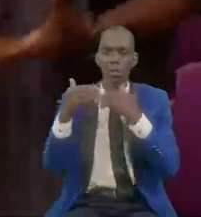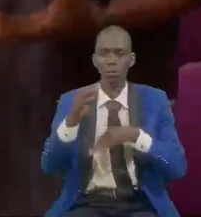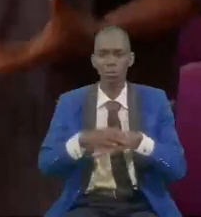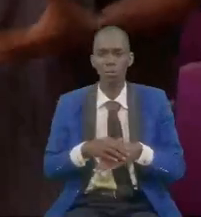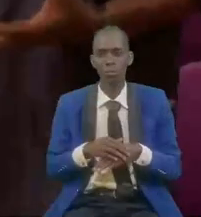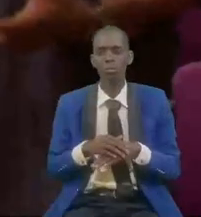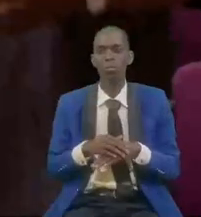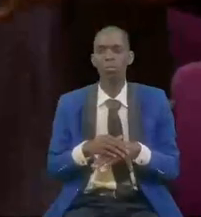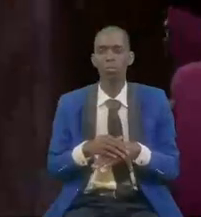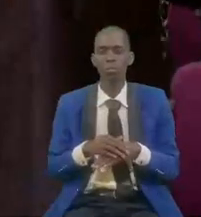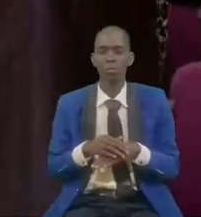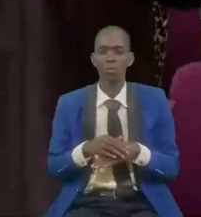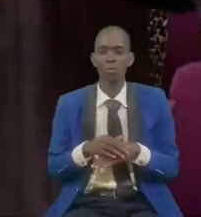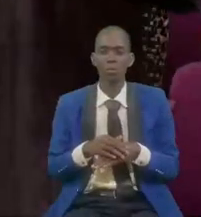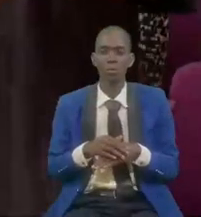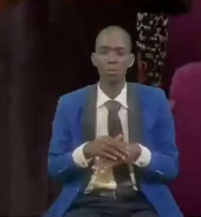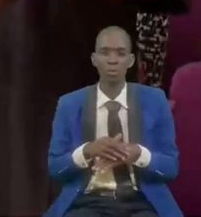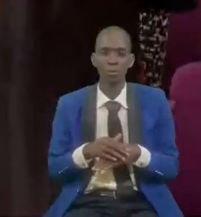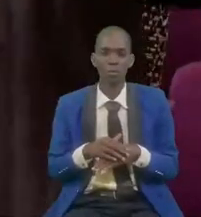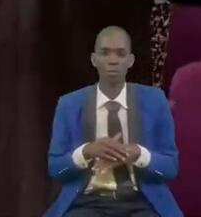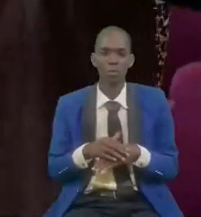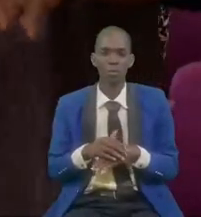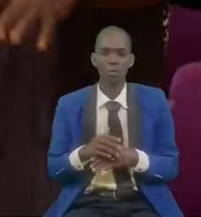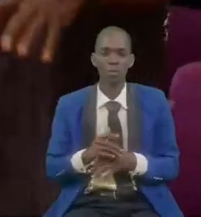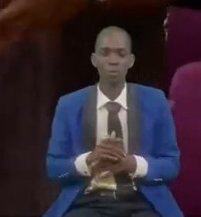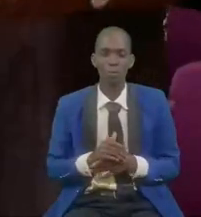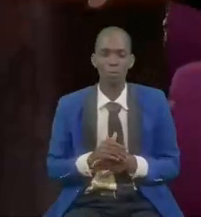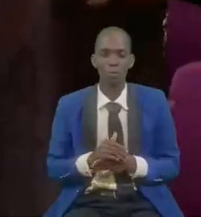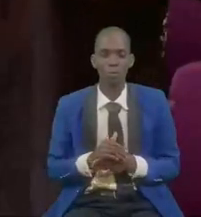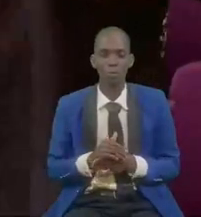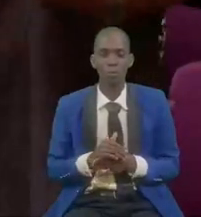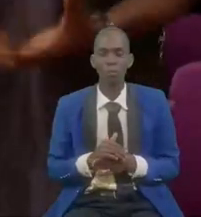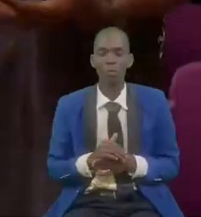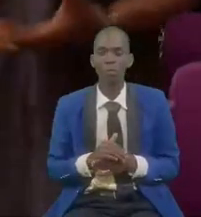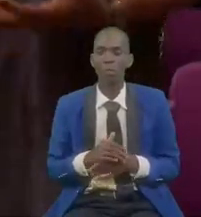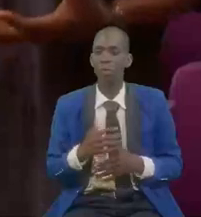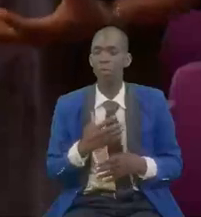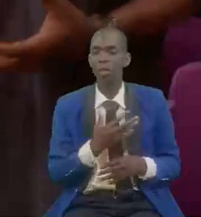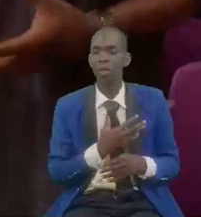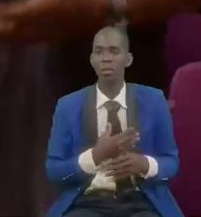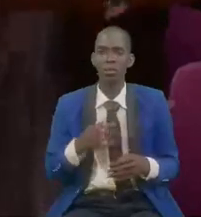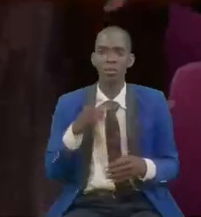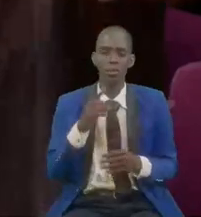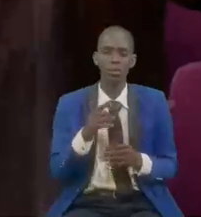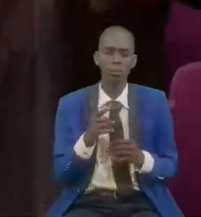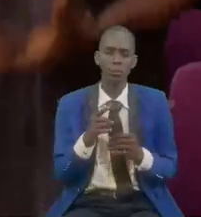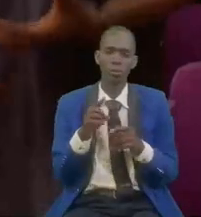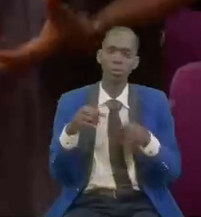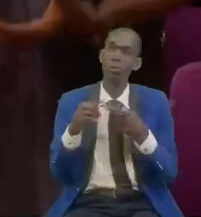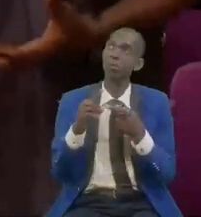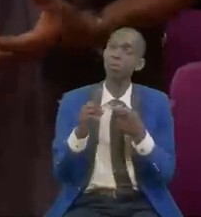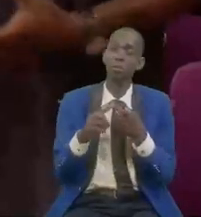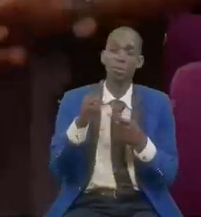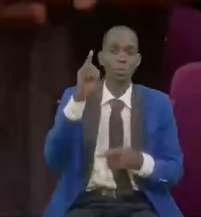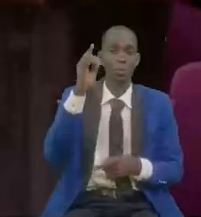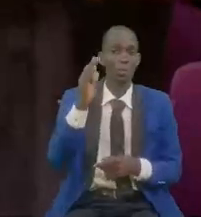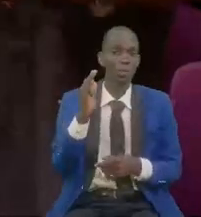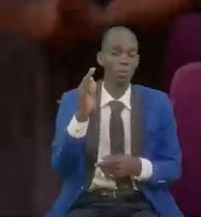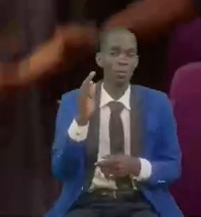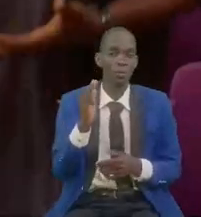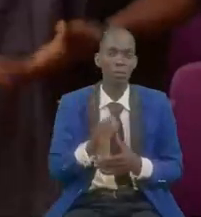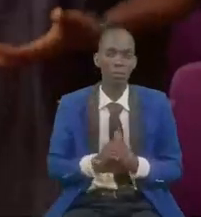choses mauvaises là qui n'iront pas au ciel, et vous continuez d'entendre parler du ciel, est-ce que vous êtes allé à Dieu, allé au Seigneur?